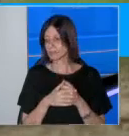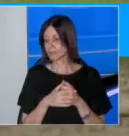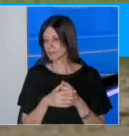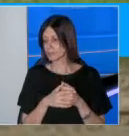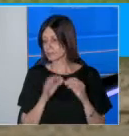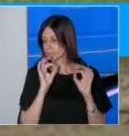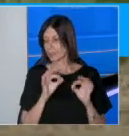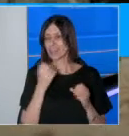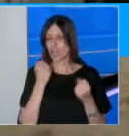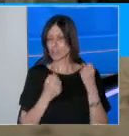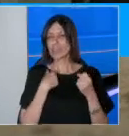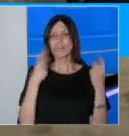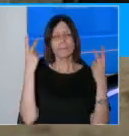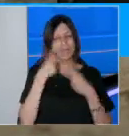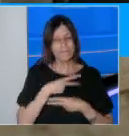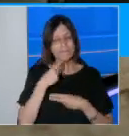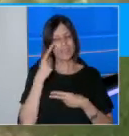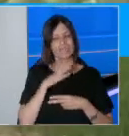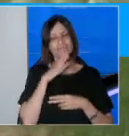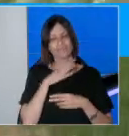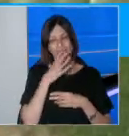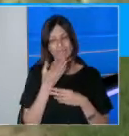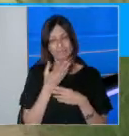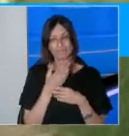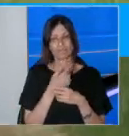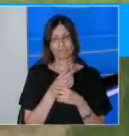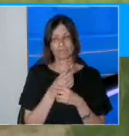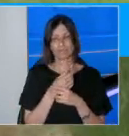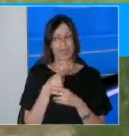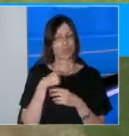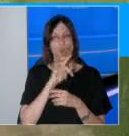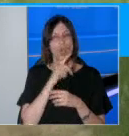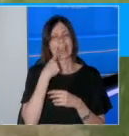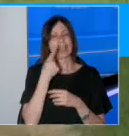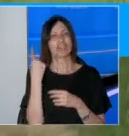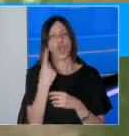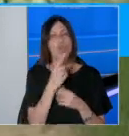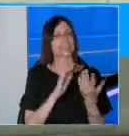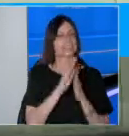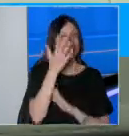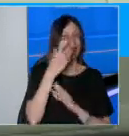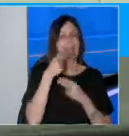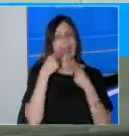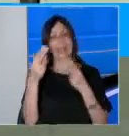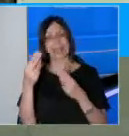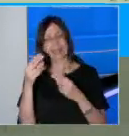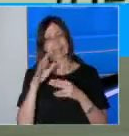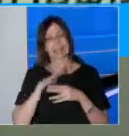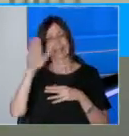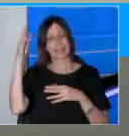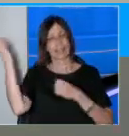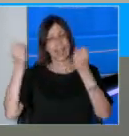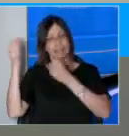באמת, זה קשה, אני מבין את הדילמות, אנחנו לא נגיד שעל כל שריפה יגיב חיל האוויר יעלה